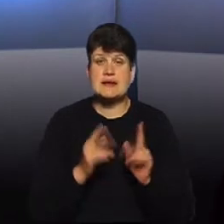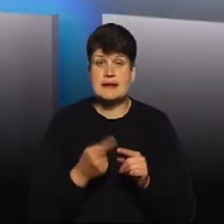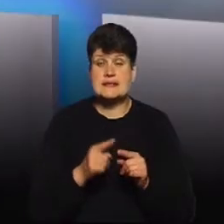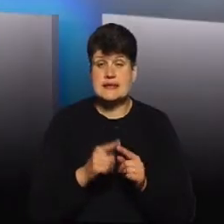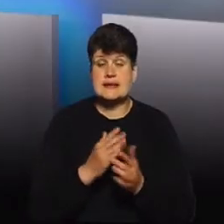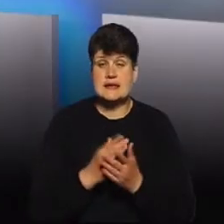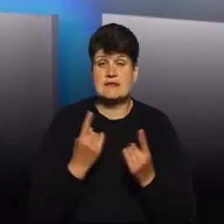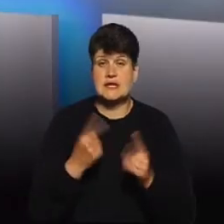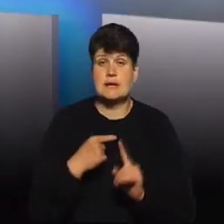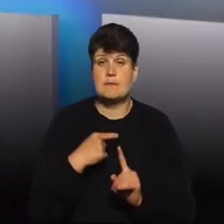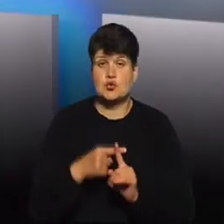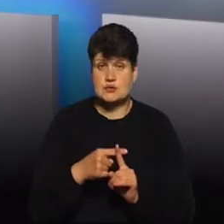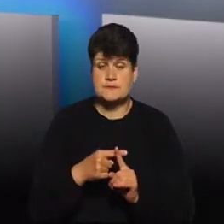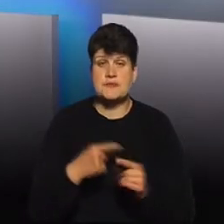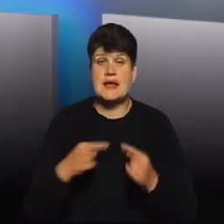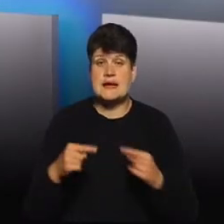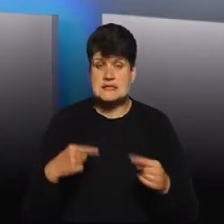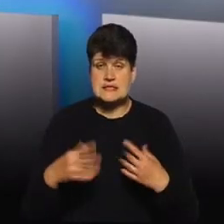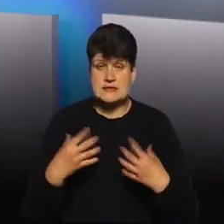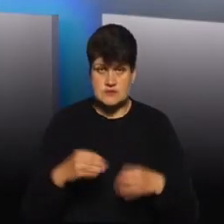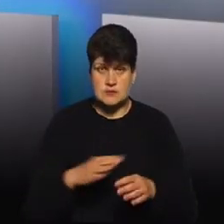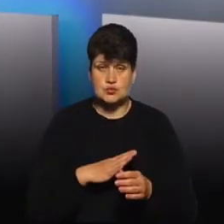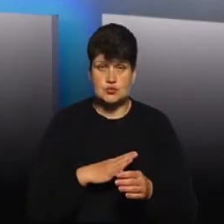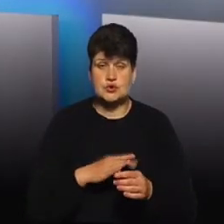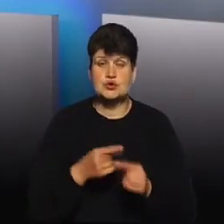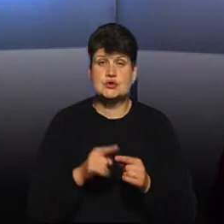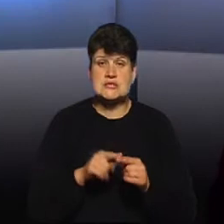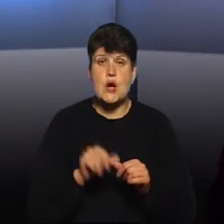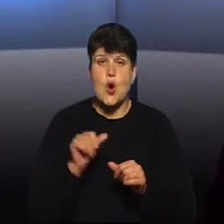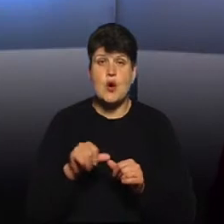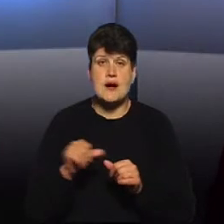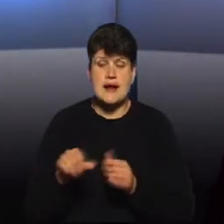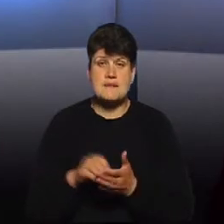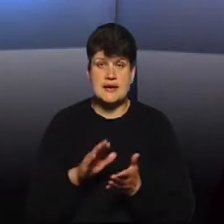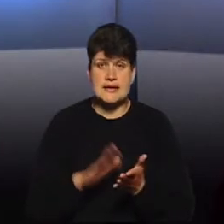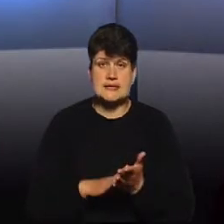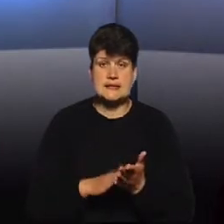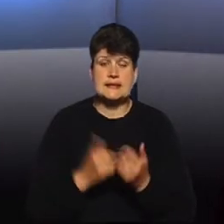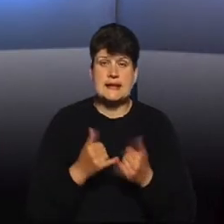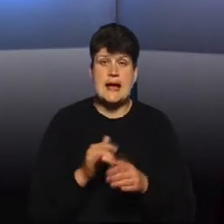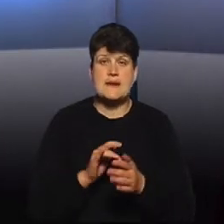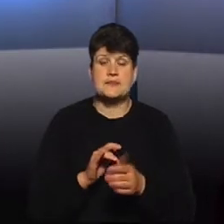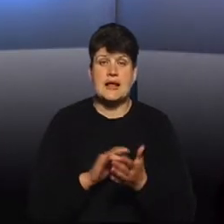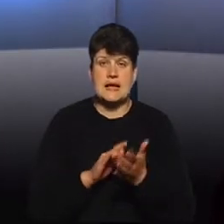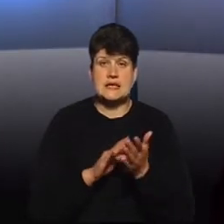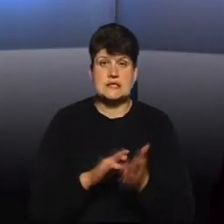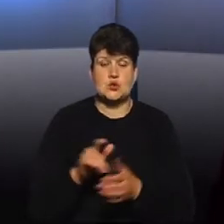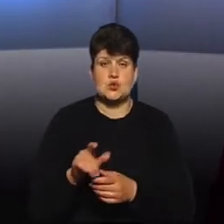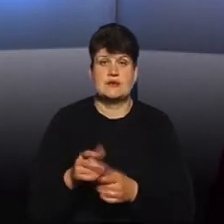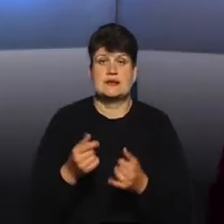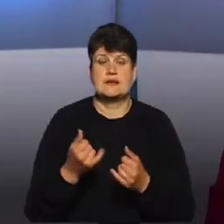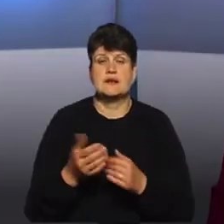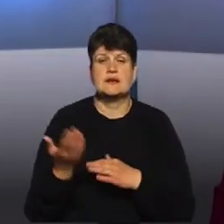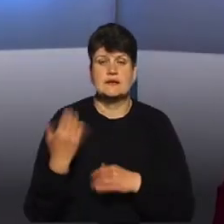Але різниця, бо вже було, різниця просто, що це ще окремий реєстр для екскурсоводів. Справа в тому, що було колись набагато більше, тепер ми будемо мати набагато